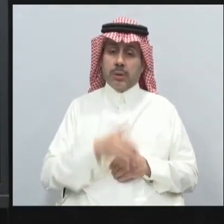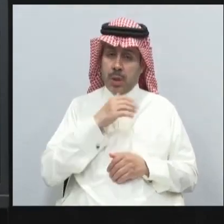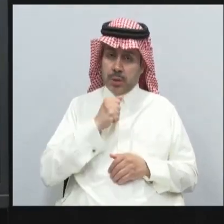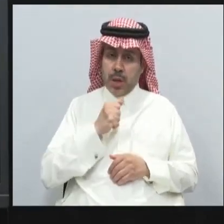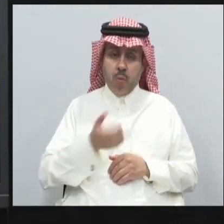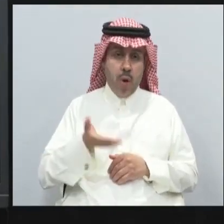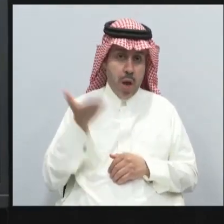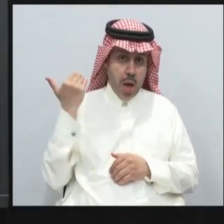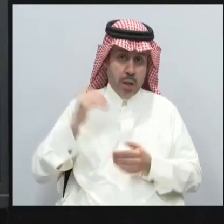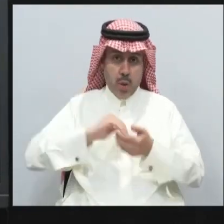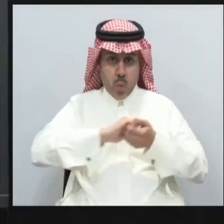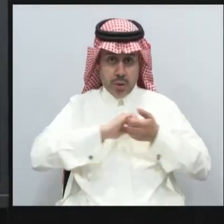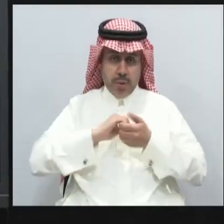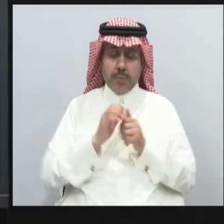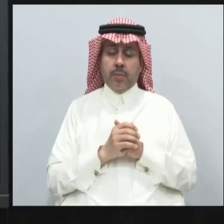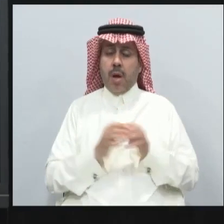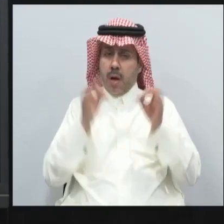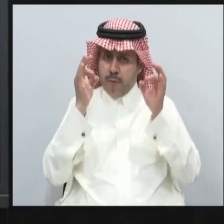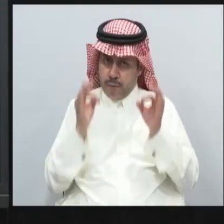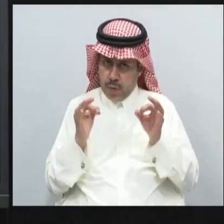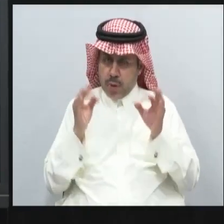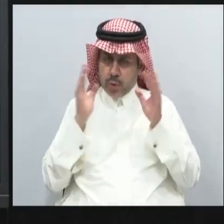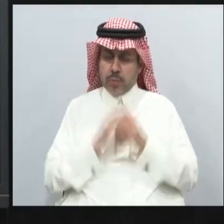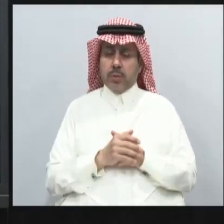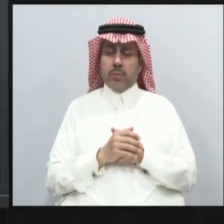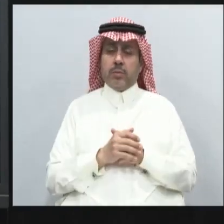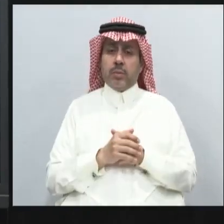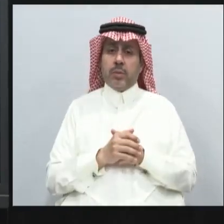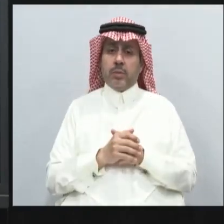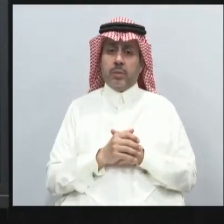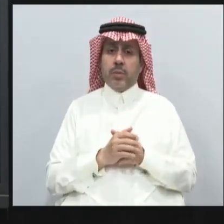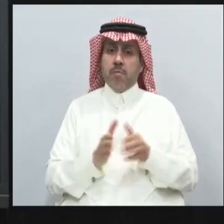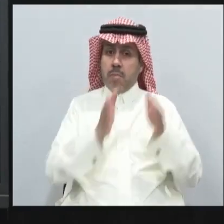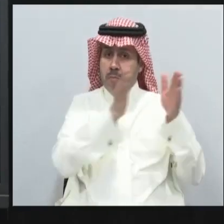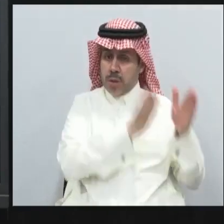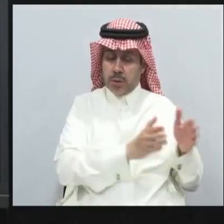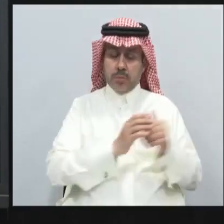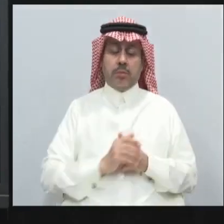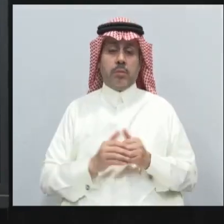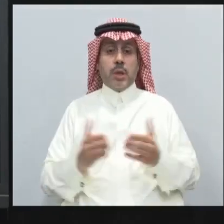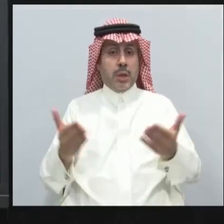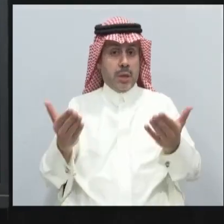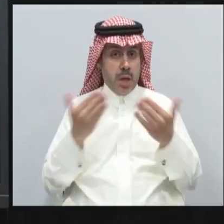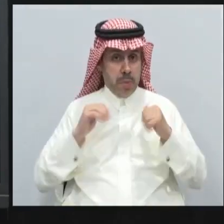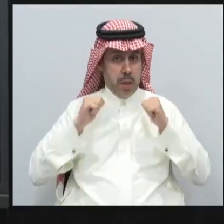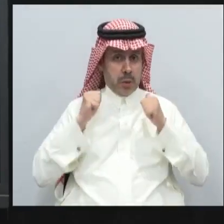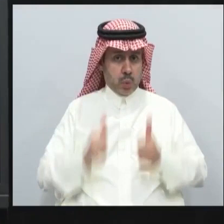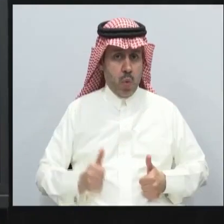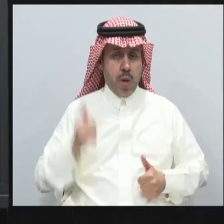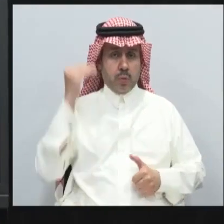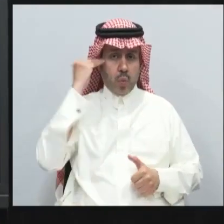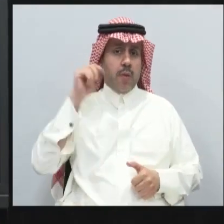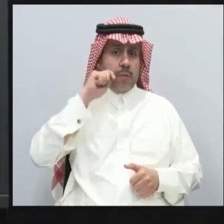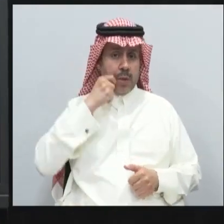وعلى اله واصحابه افضل صلاه واتم تسليم اما بعد حياكم الله اخواني الطلاب والطالبات